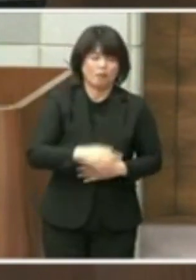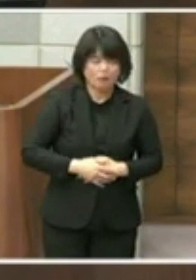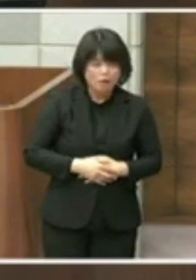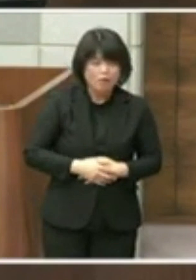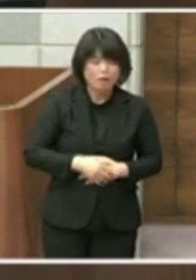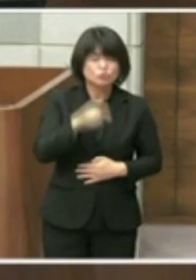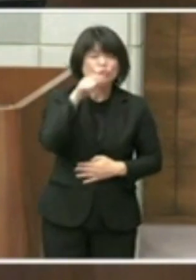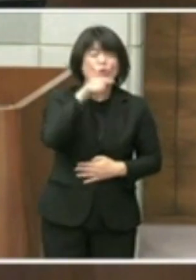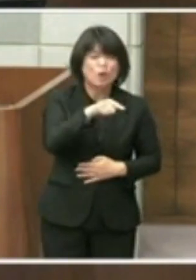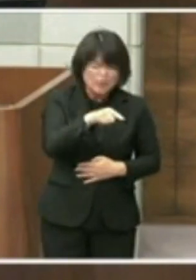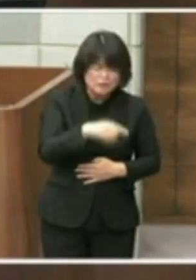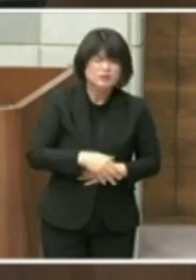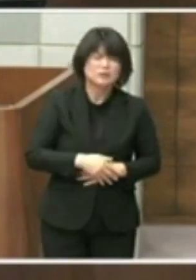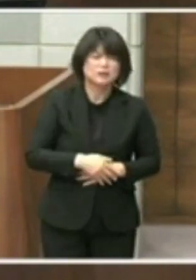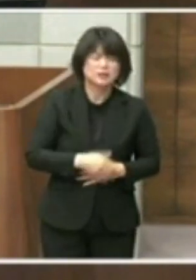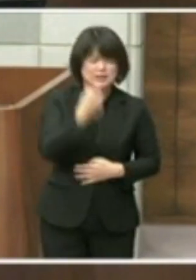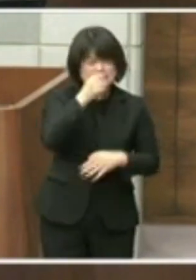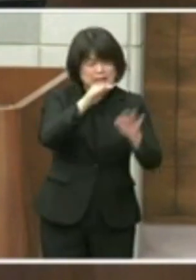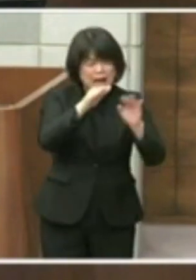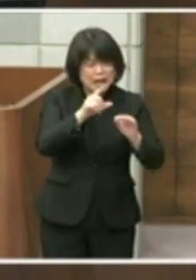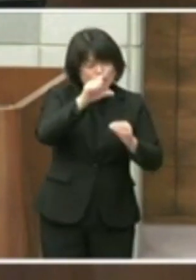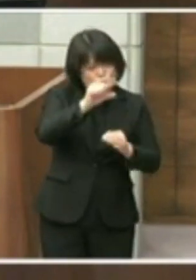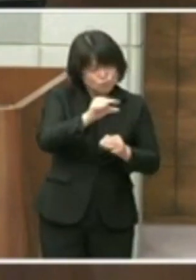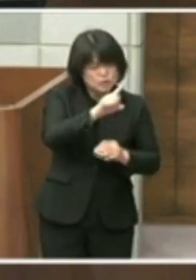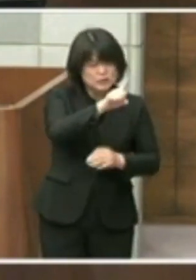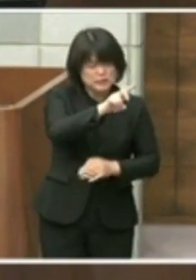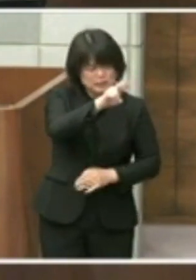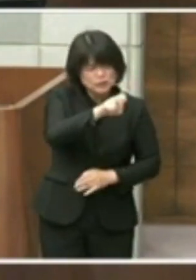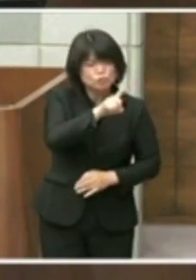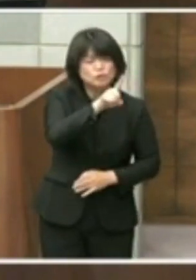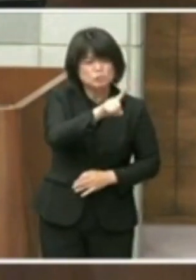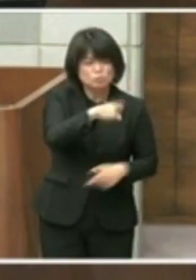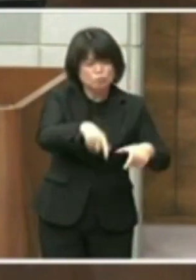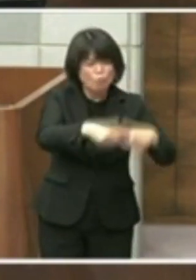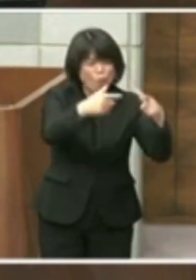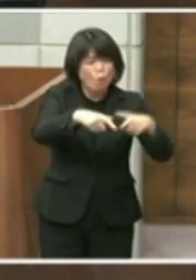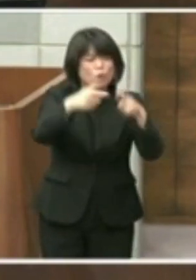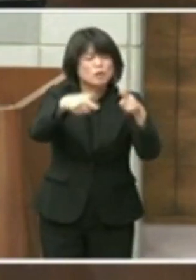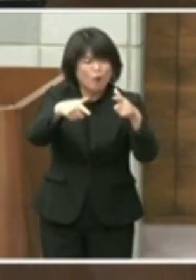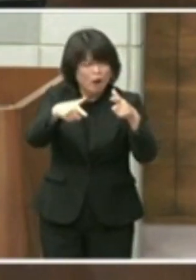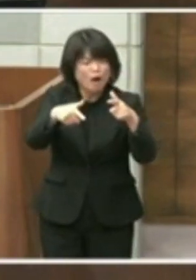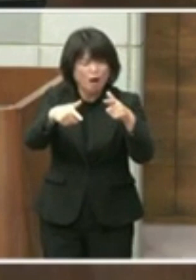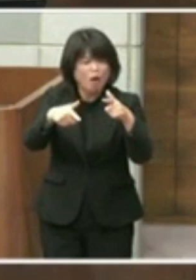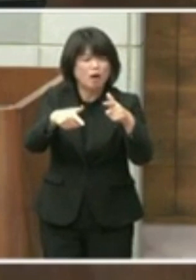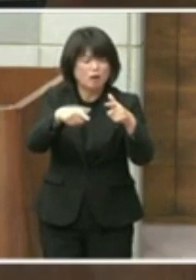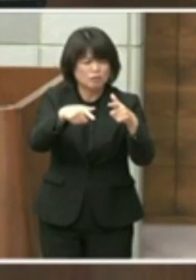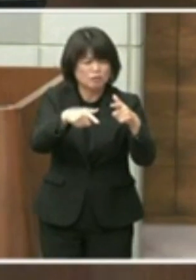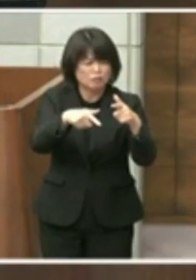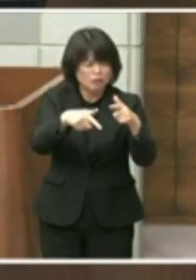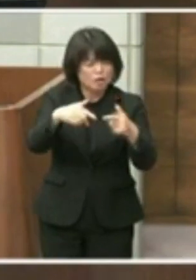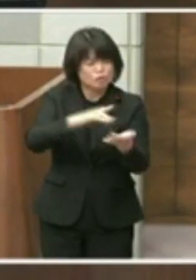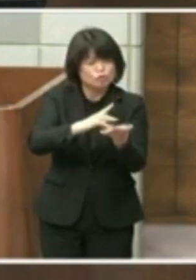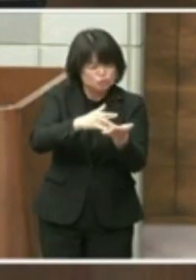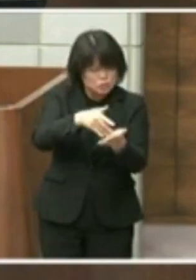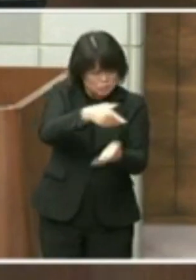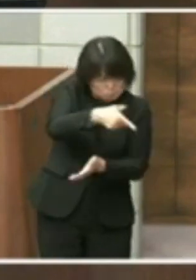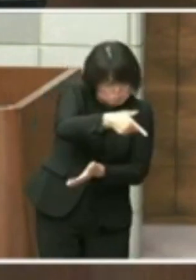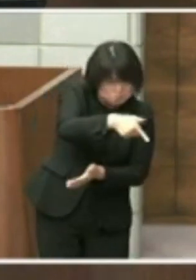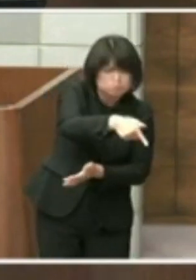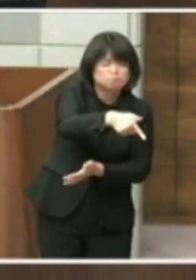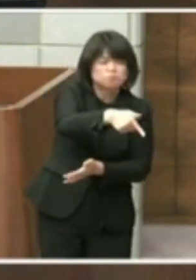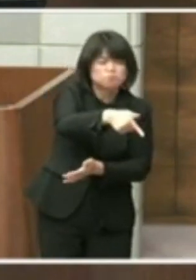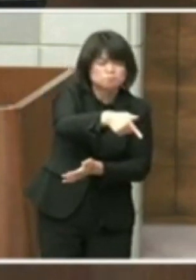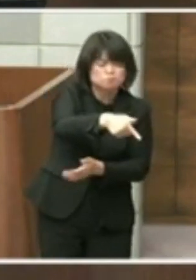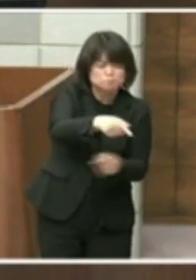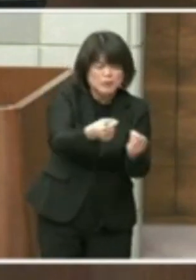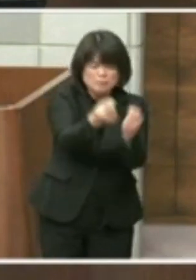そのうち比較的被害が少ない21本については、専門家の指導のもと薬剤注入をした上で、幹